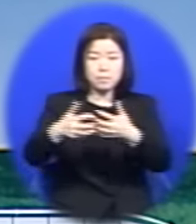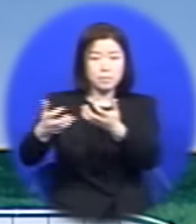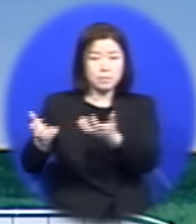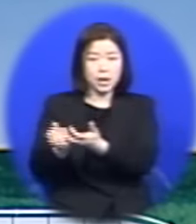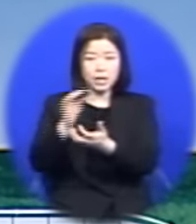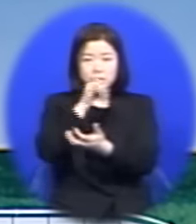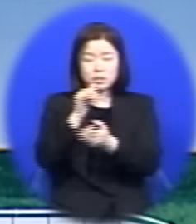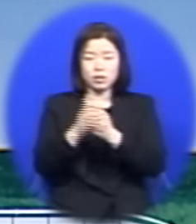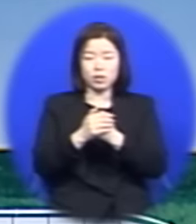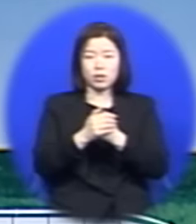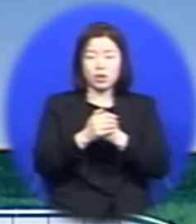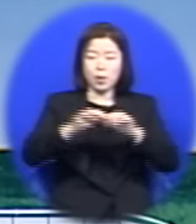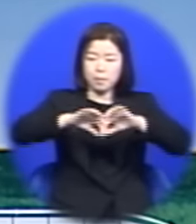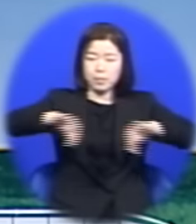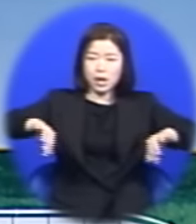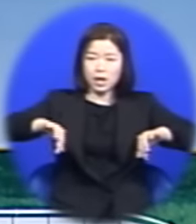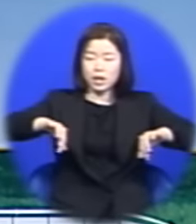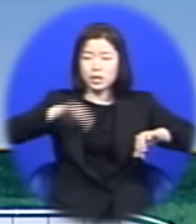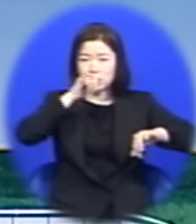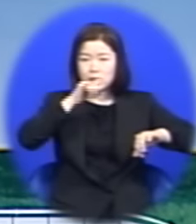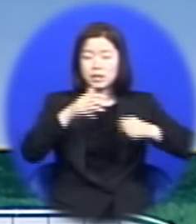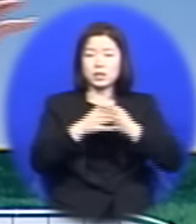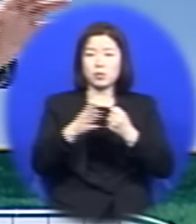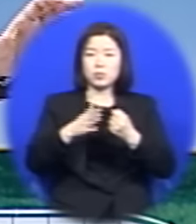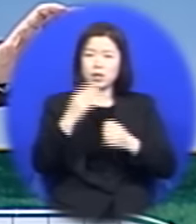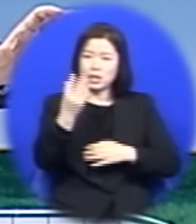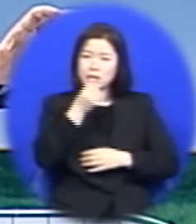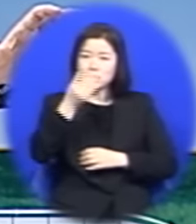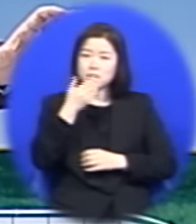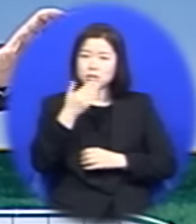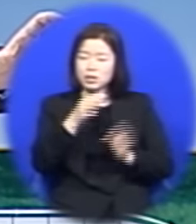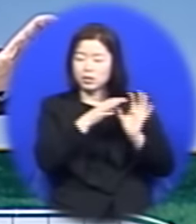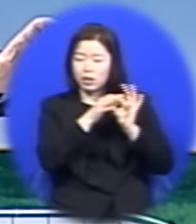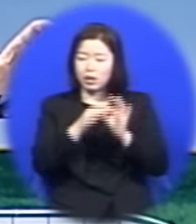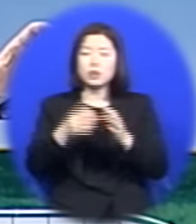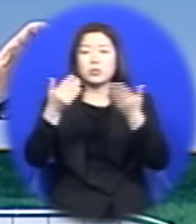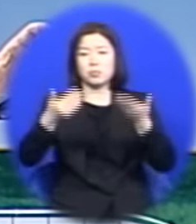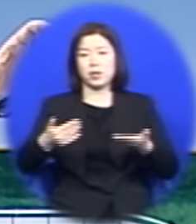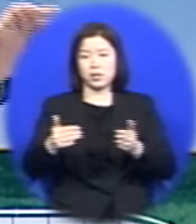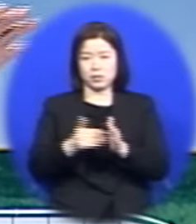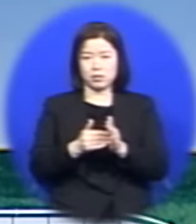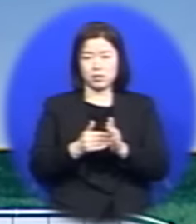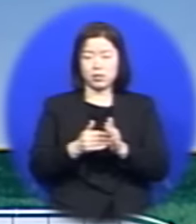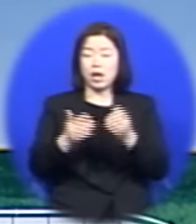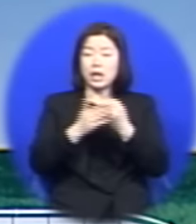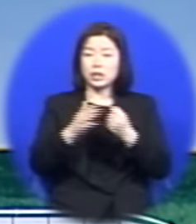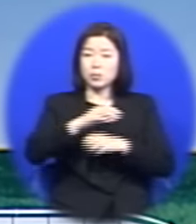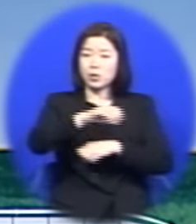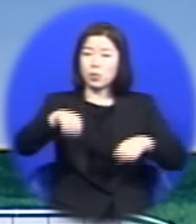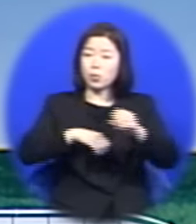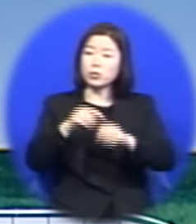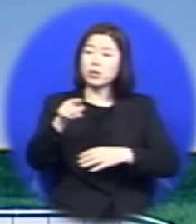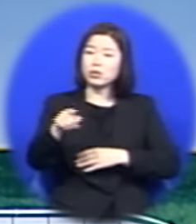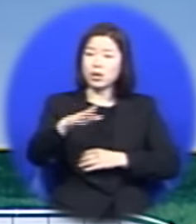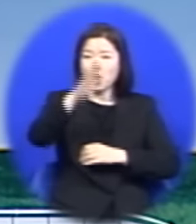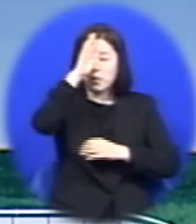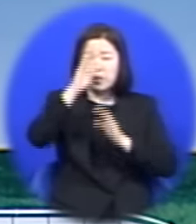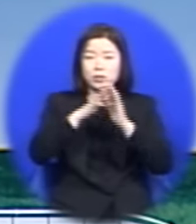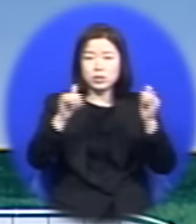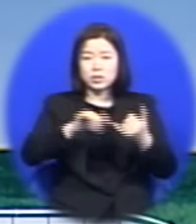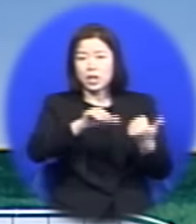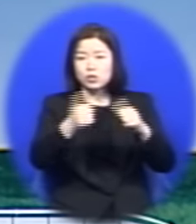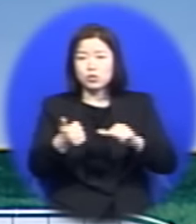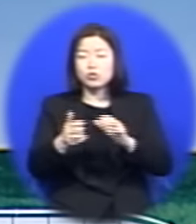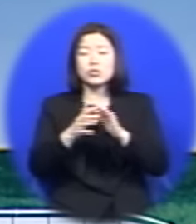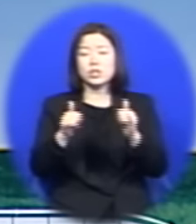교회 교인들이 서로 파가 갈라져서 있으면서 성찬은 계속 받았습니다. 그래서 오히려 그들에게 병든 자가 있고 죽는